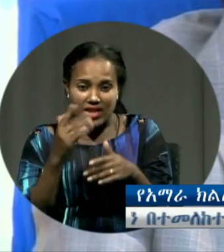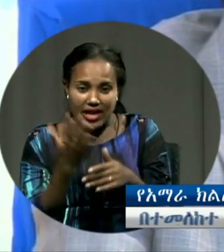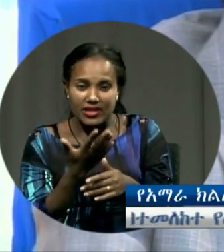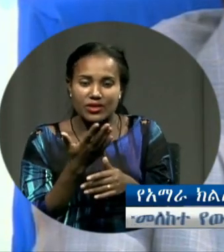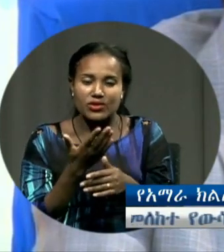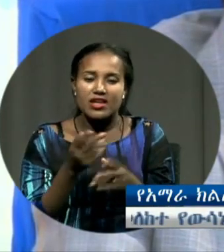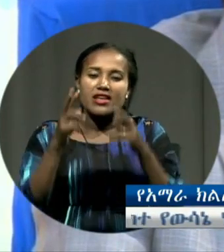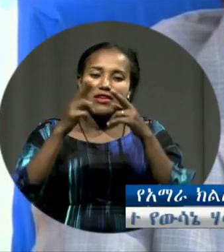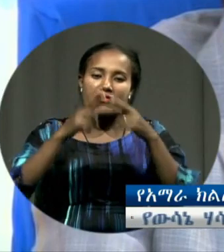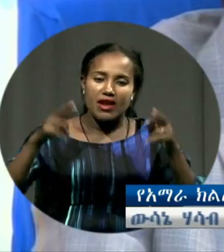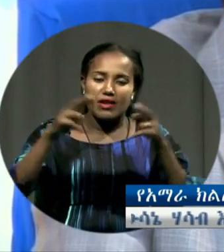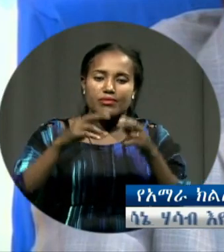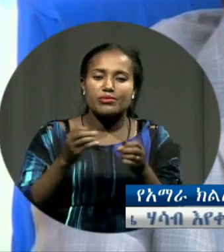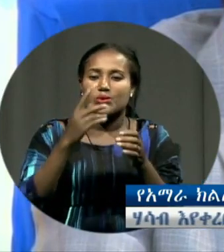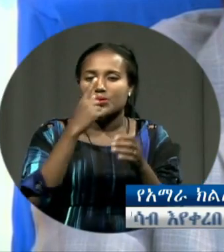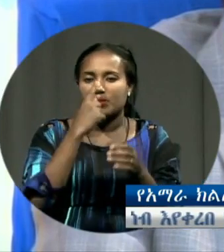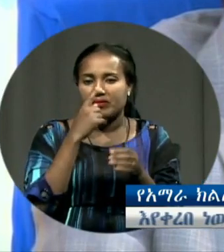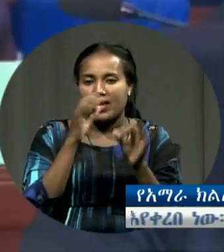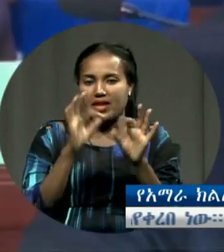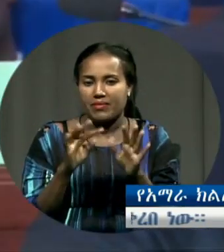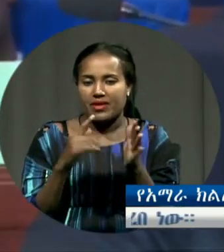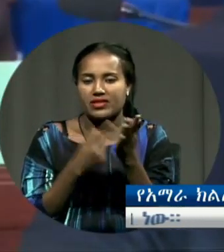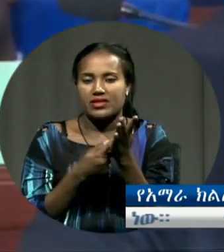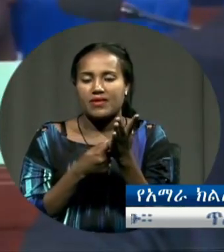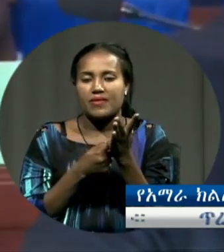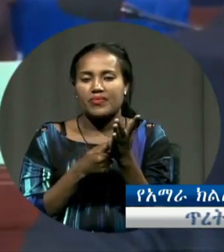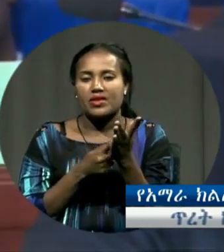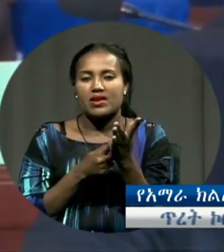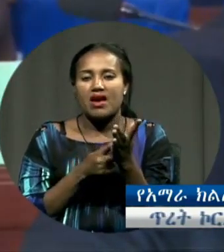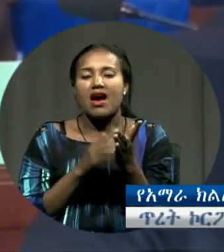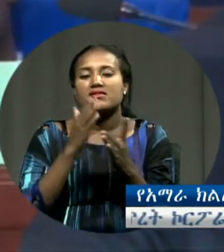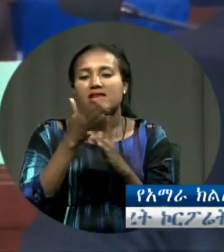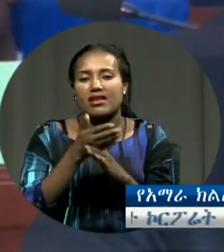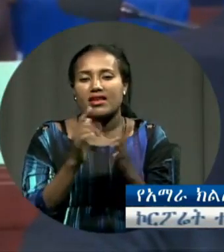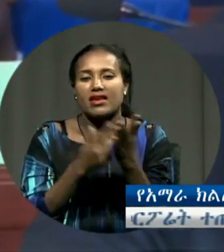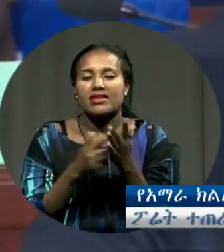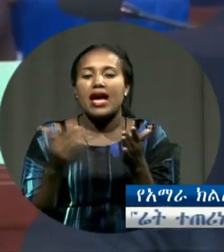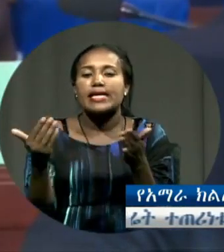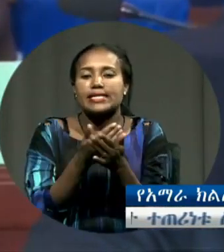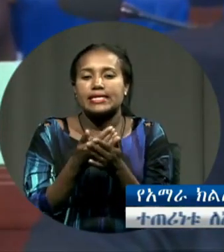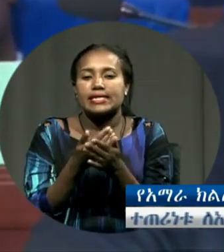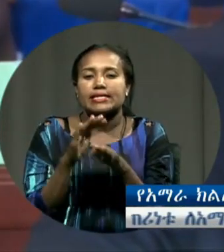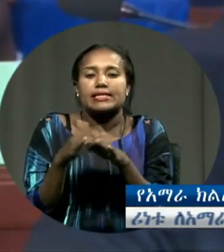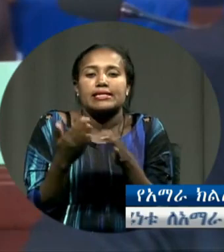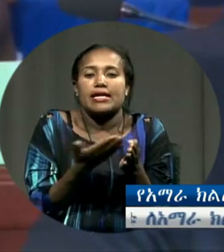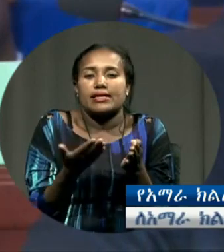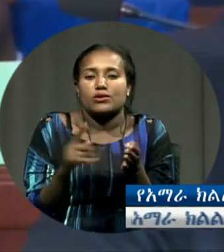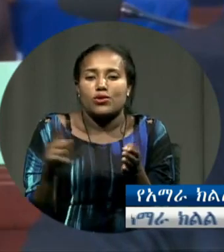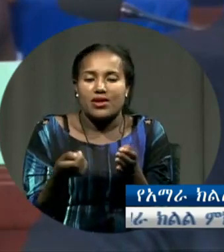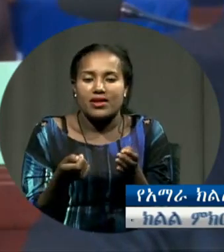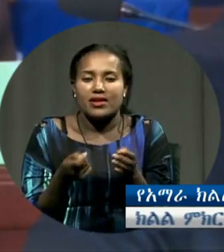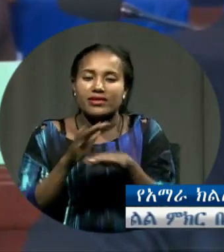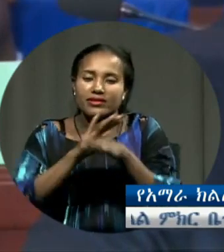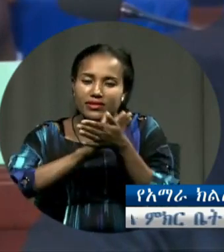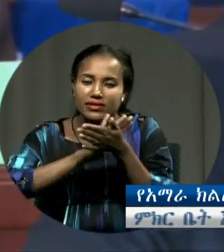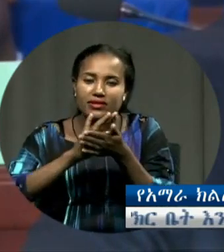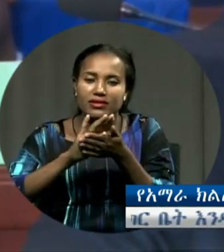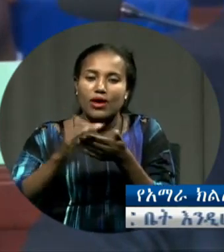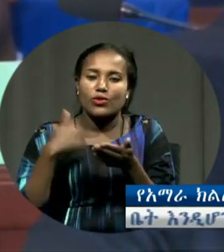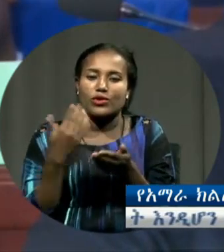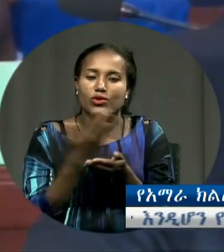እንደ ፌዴራልም ብዙ ልምድ የለም። ከዚያ አንጻር ይሄ እንደ አዲስ እንግዳ ነገርም ስለሆነ ጥርት ያሉ